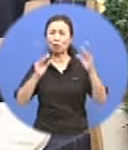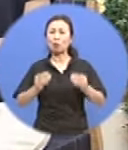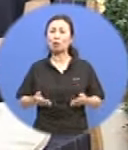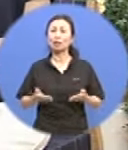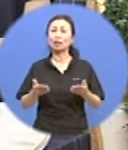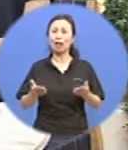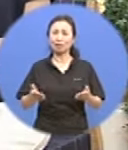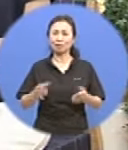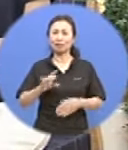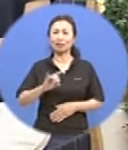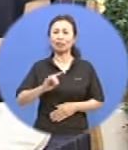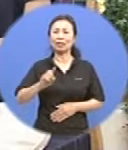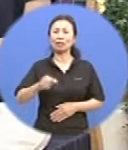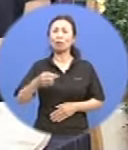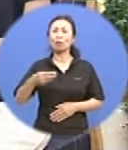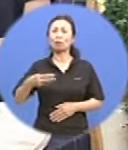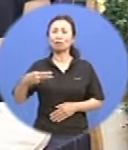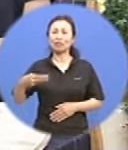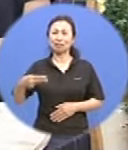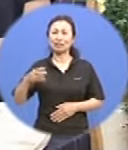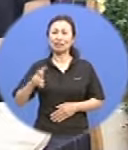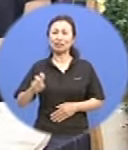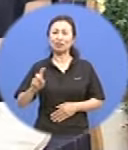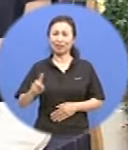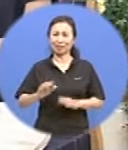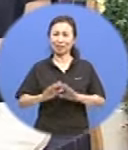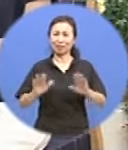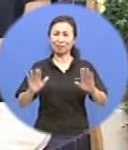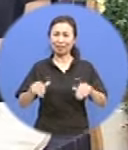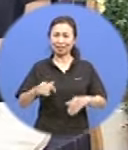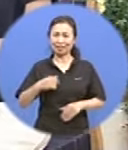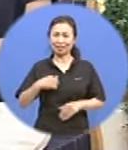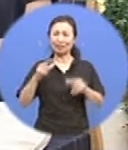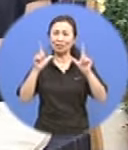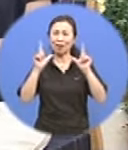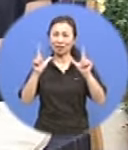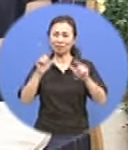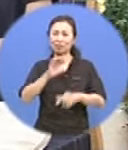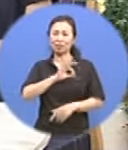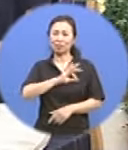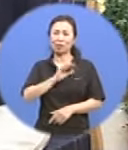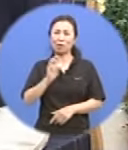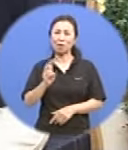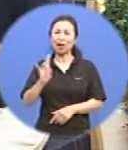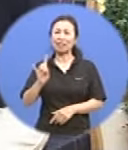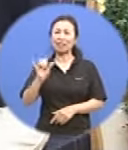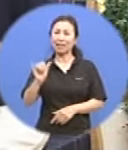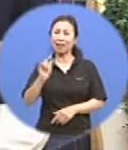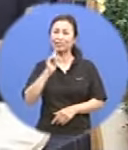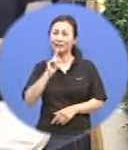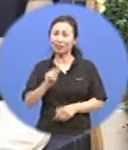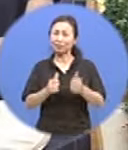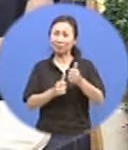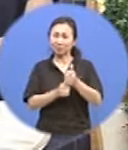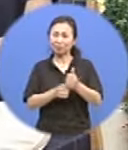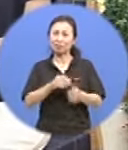情報をお伝えする紀の国21。今週も始まりました。脇谷佳奈子です。 三浦紀美です。 よろしくお願いします